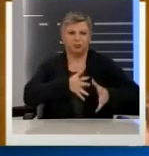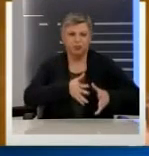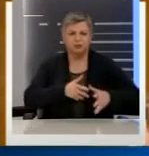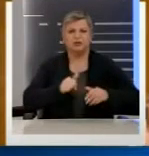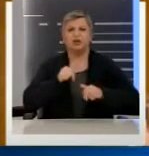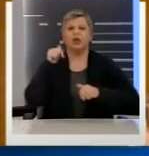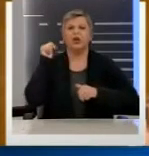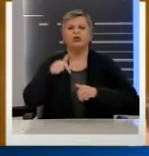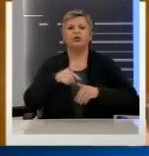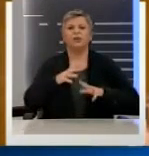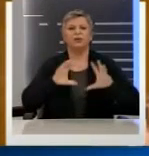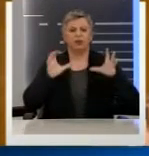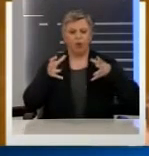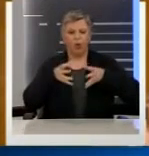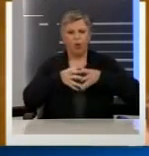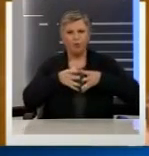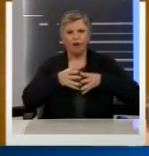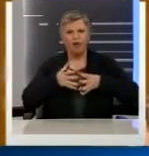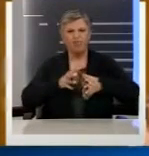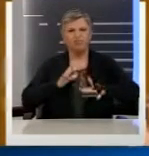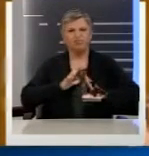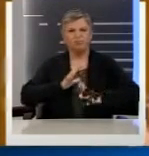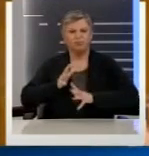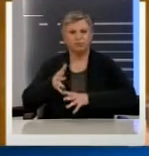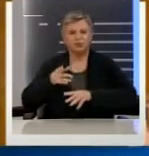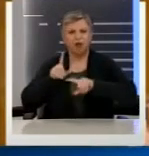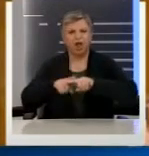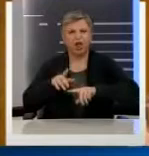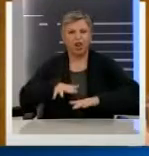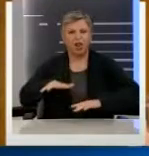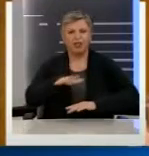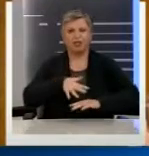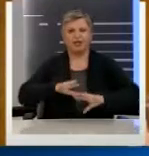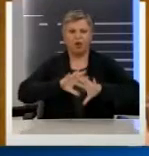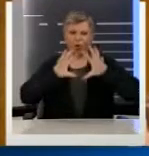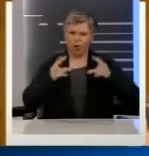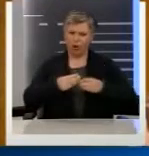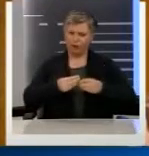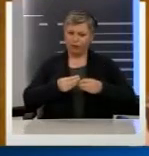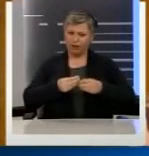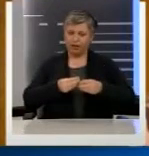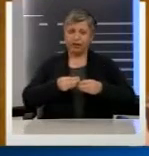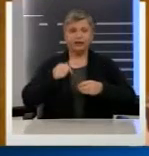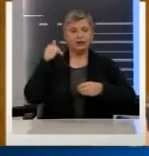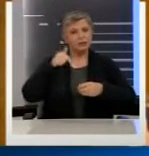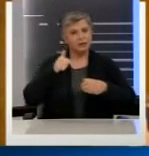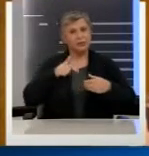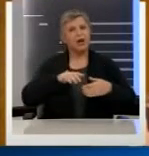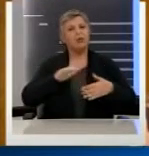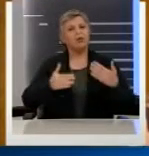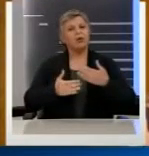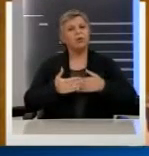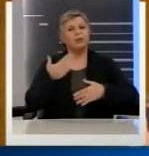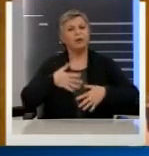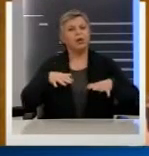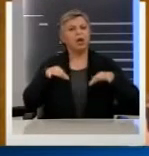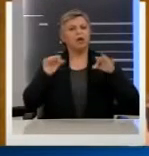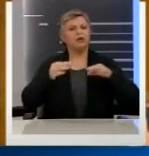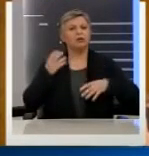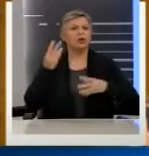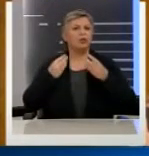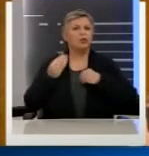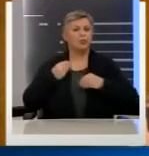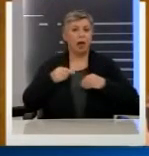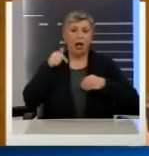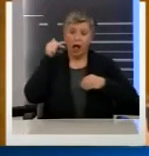τόξων. Είναι πράγματα τα οποία δεν προσφέρουν ούτε στο δημόσιο διάλογο ούτε στην πρόοδο της